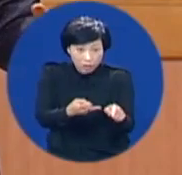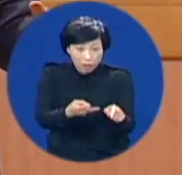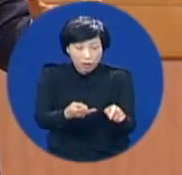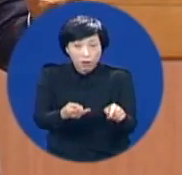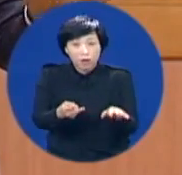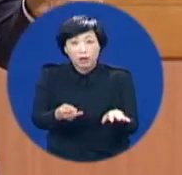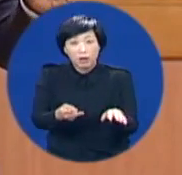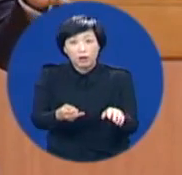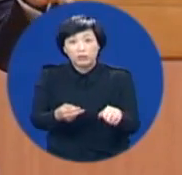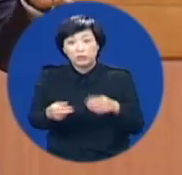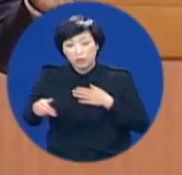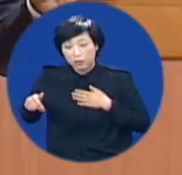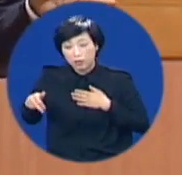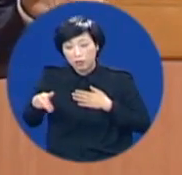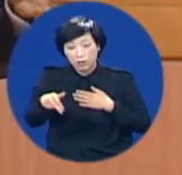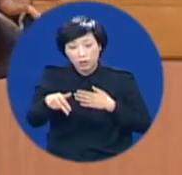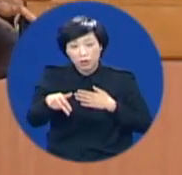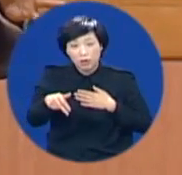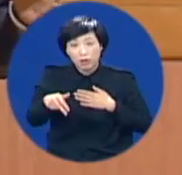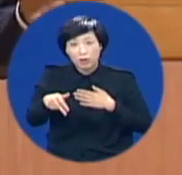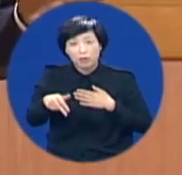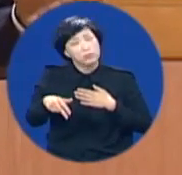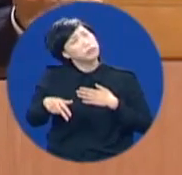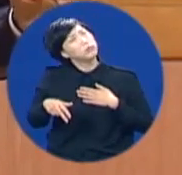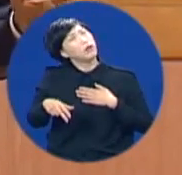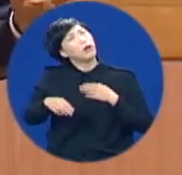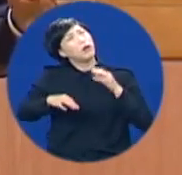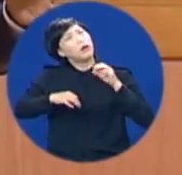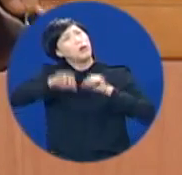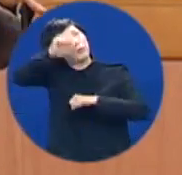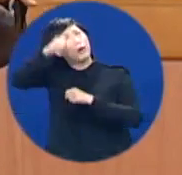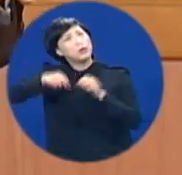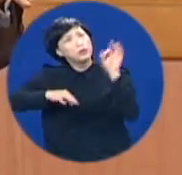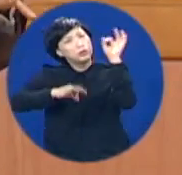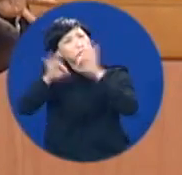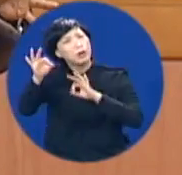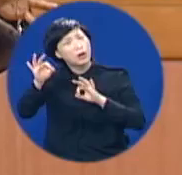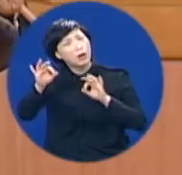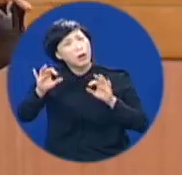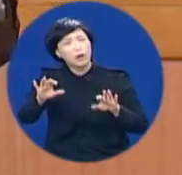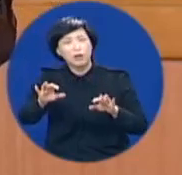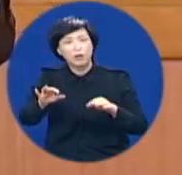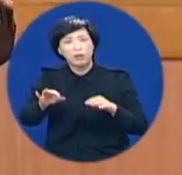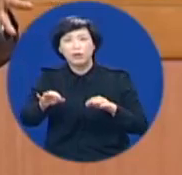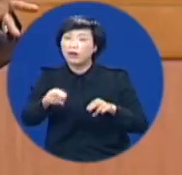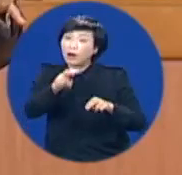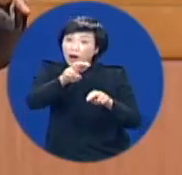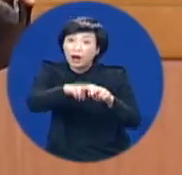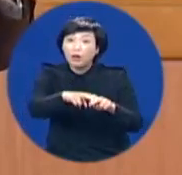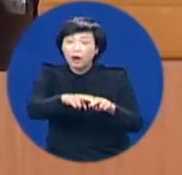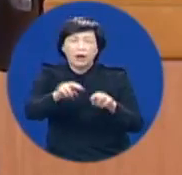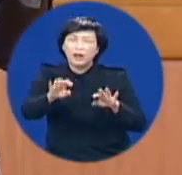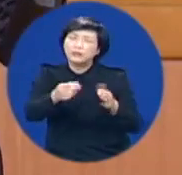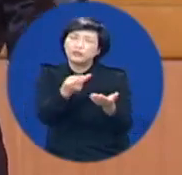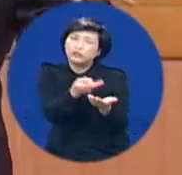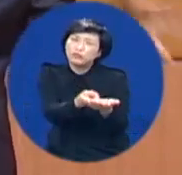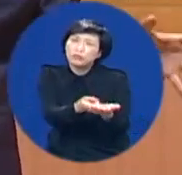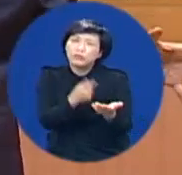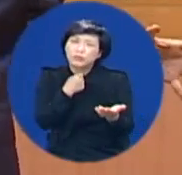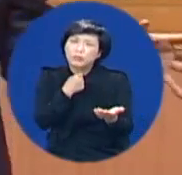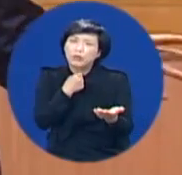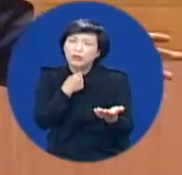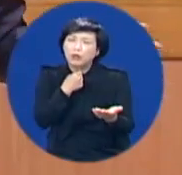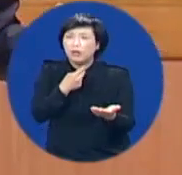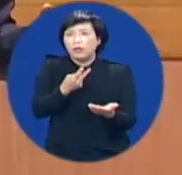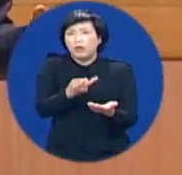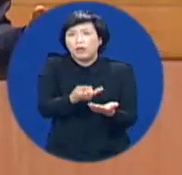어느 순간에 내가 발을 잘못 딛었든지 넘어진다고, 아니 이 눕는다고 딱 이렇게 눕는데